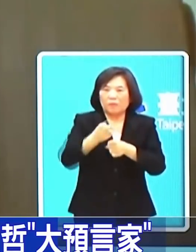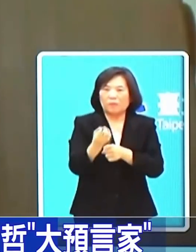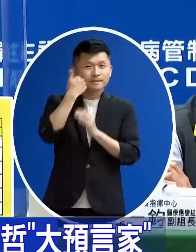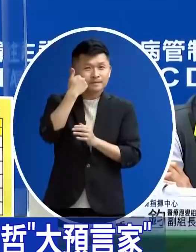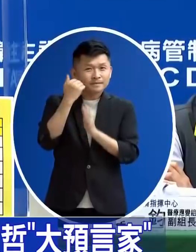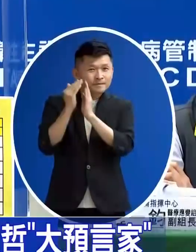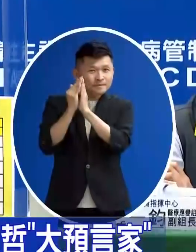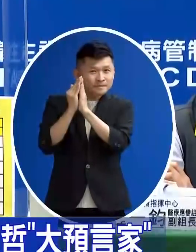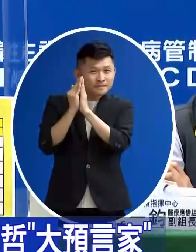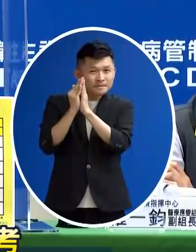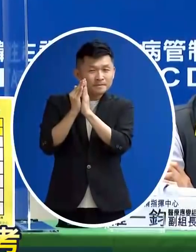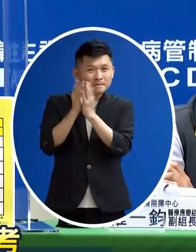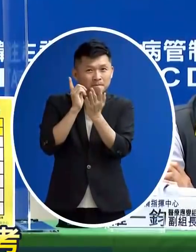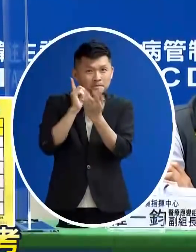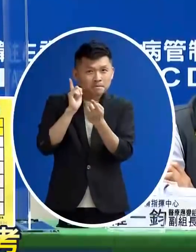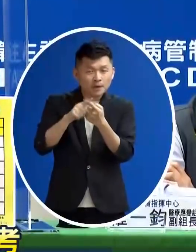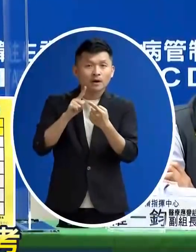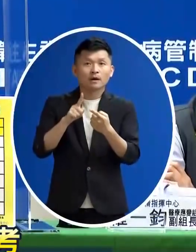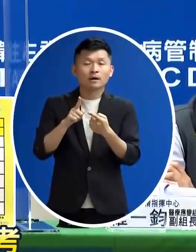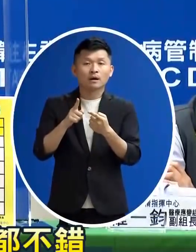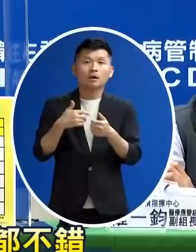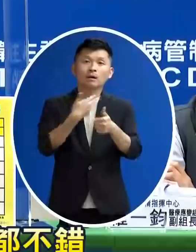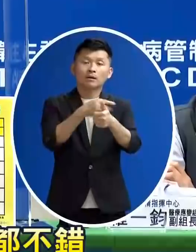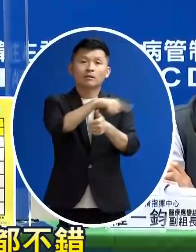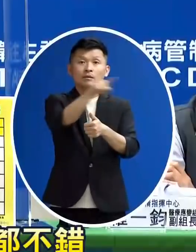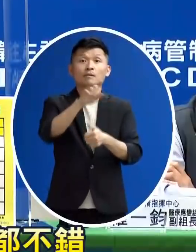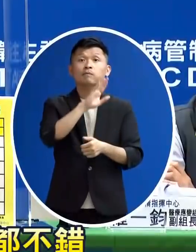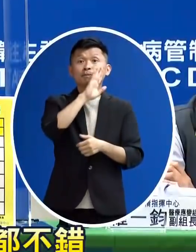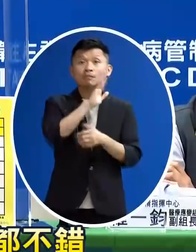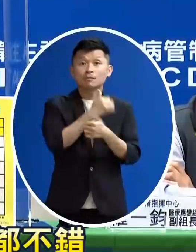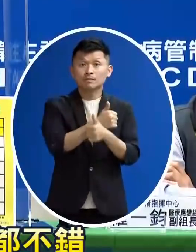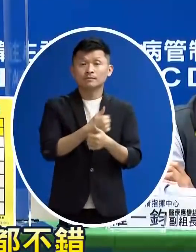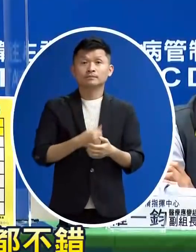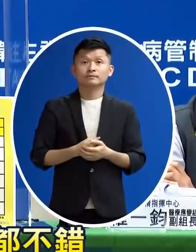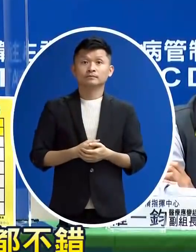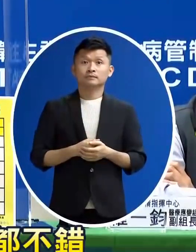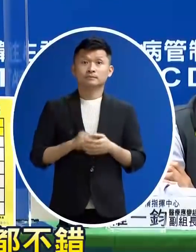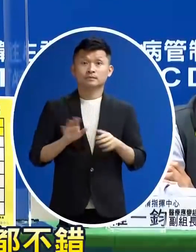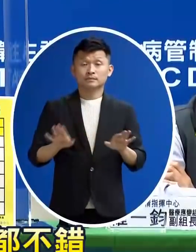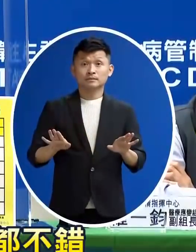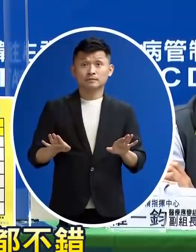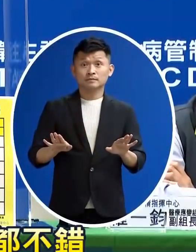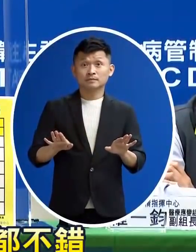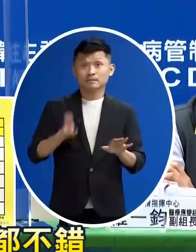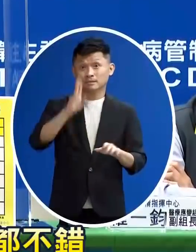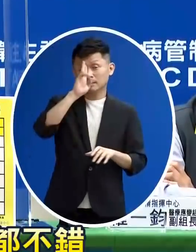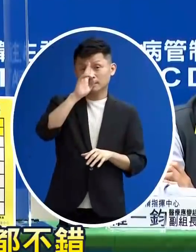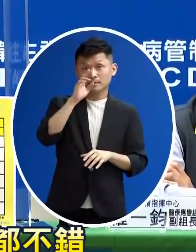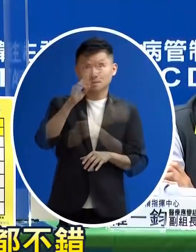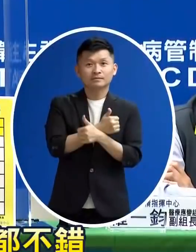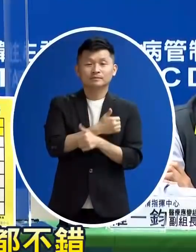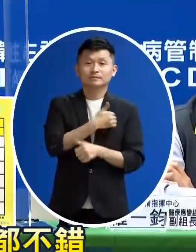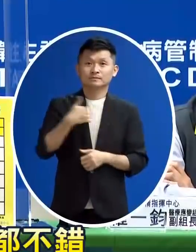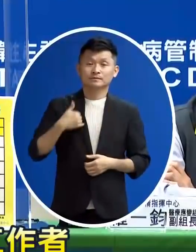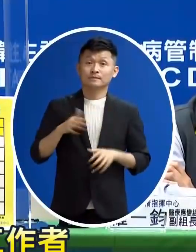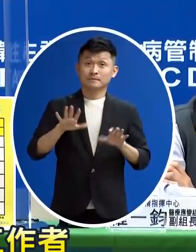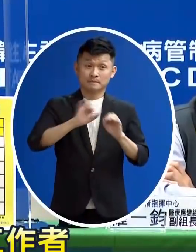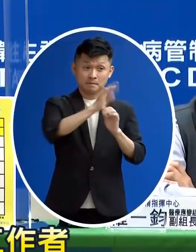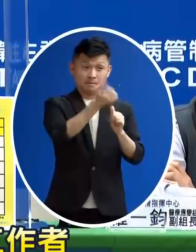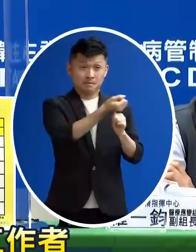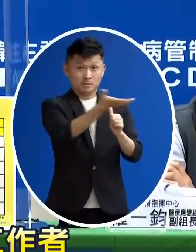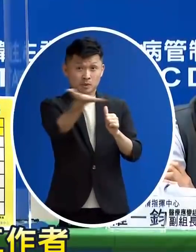到他。 预测让大家做参考了啊！今天上午看到有那个印度的神童哈，也都不错。重要